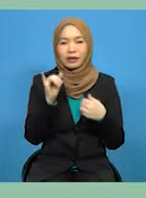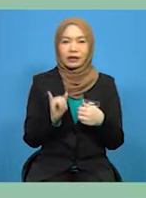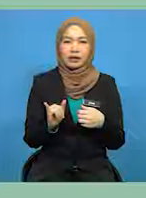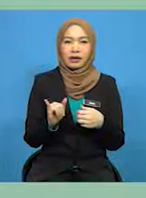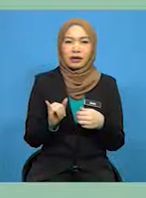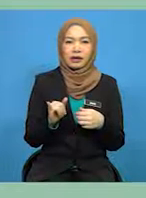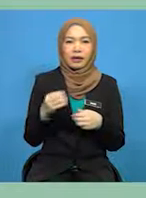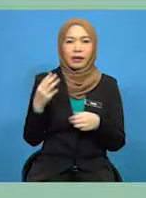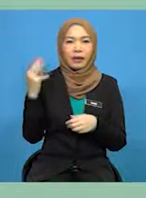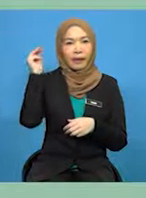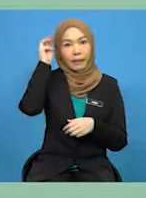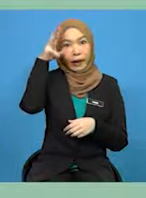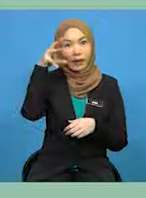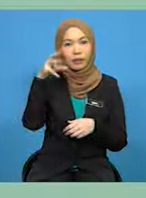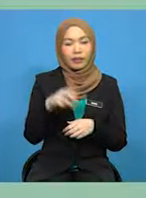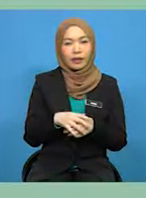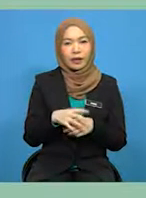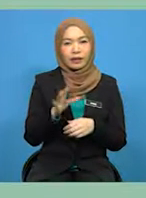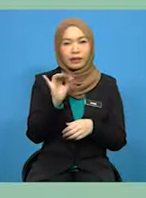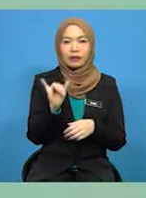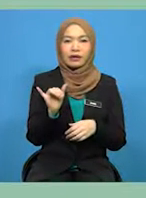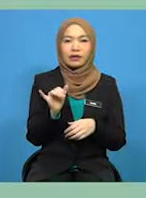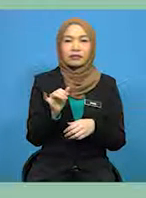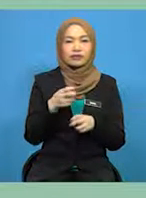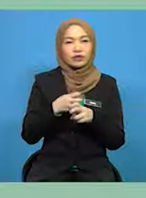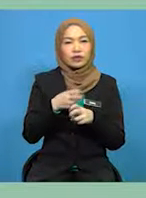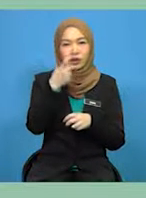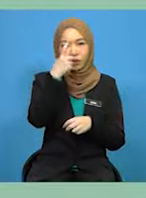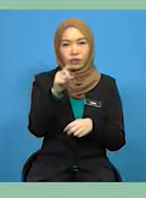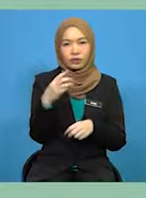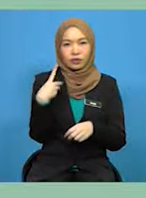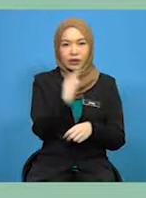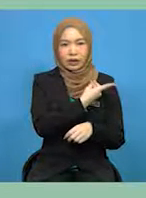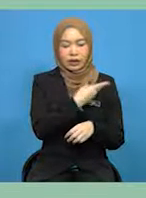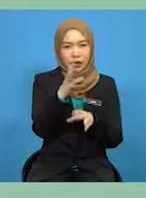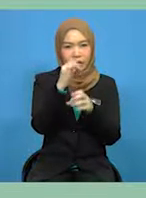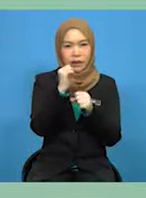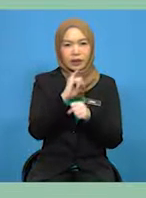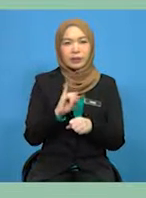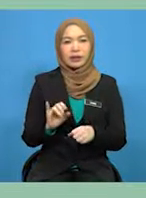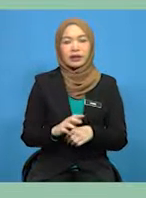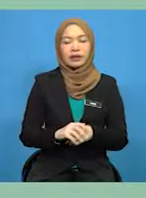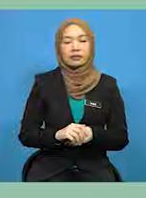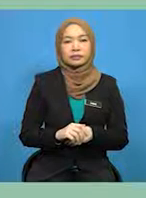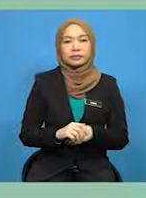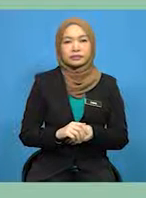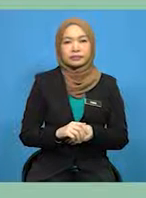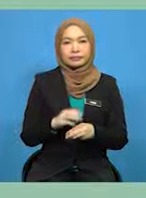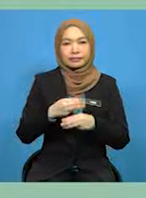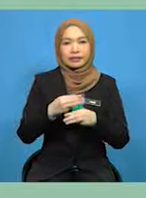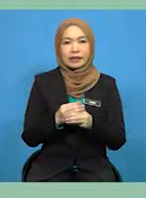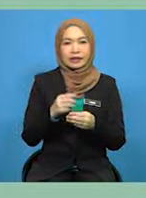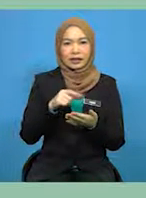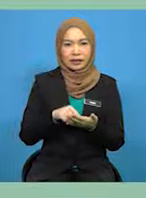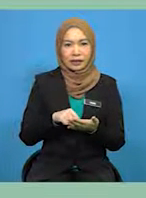maklumat dan data yang sukar diperoleh. Masalah ini telah menyebabkan